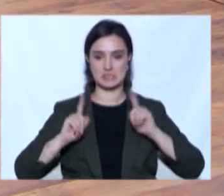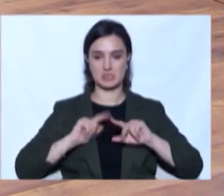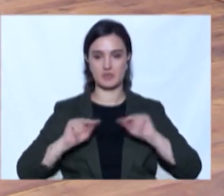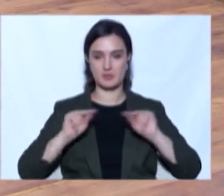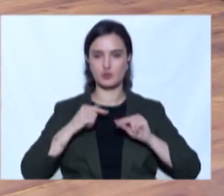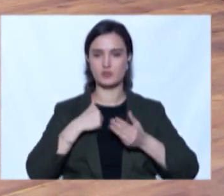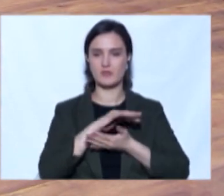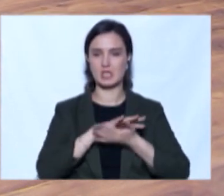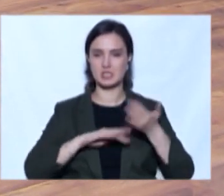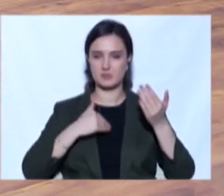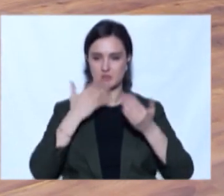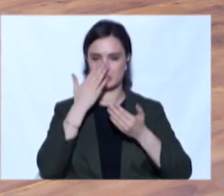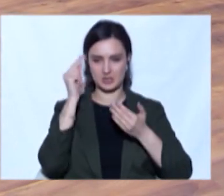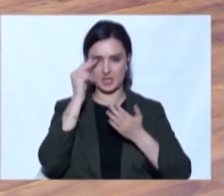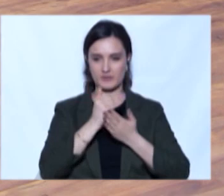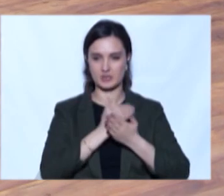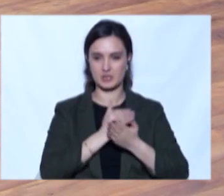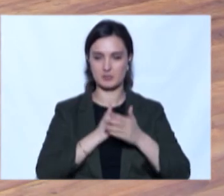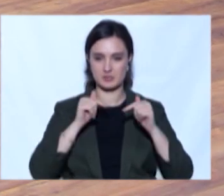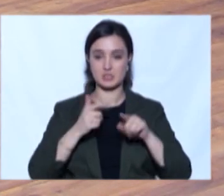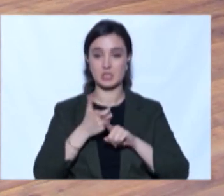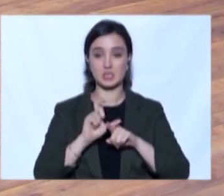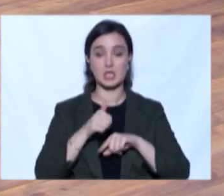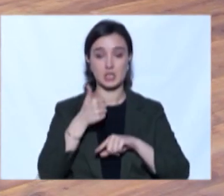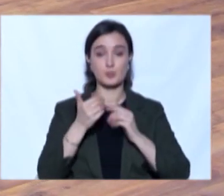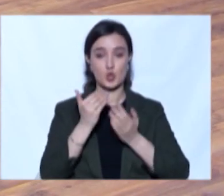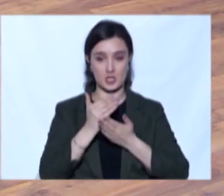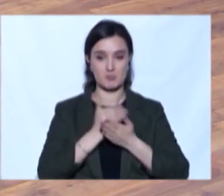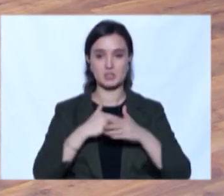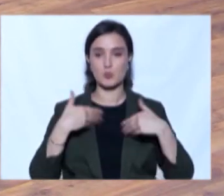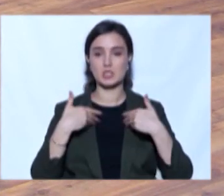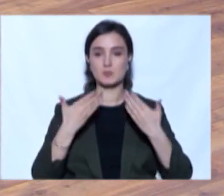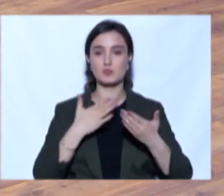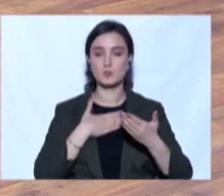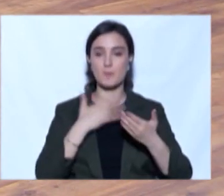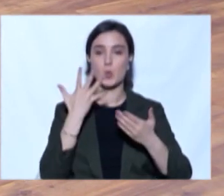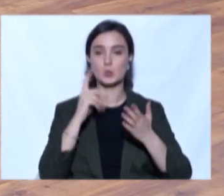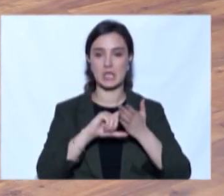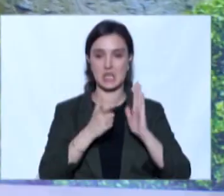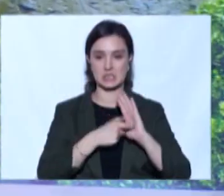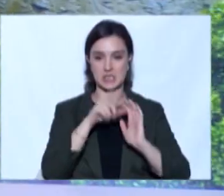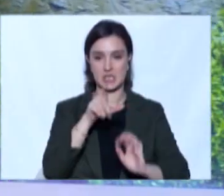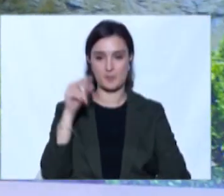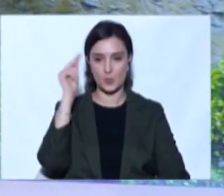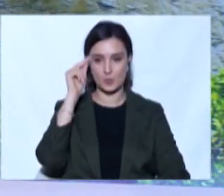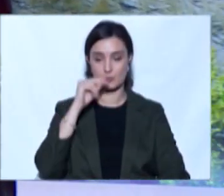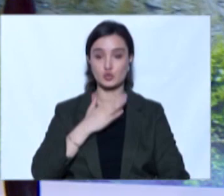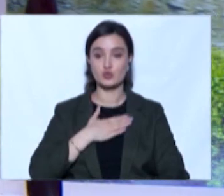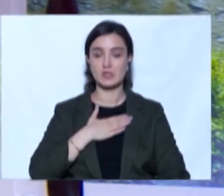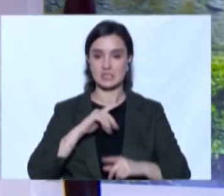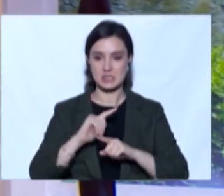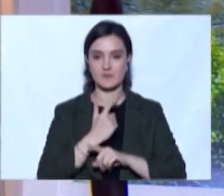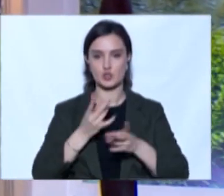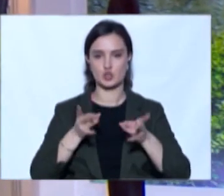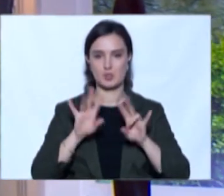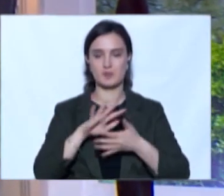ჩვენ ვაგრძელებთ ჩვენს ტელეგაკვეთილებს რომელიც ძალიან კარგ პროგრამას და მოგესალმებით ჩვენ მეხუთე კლასელებო ჩვენ ისე